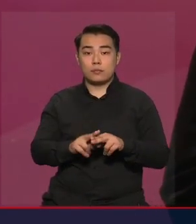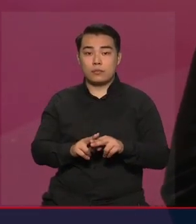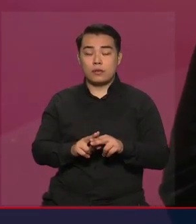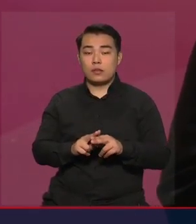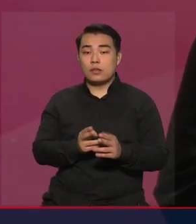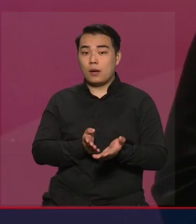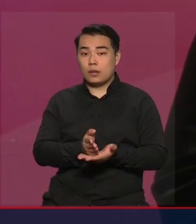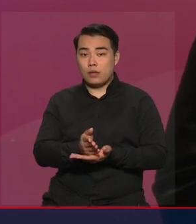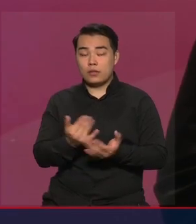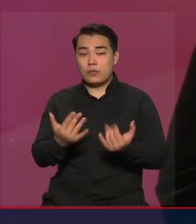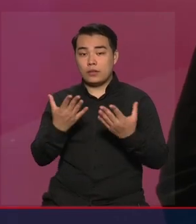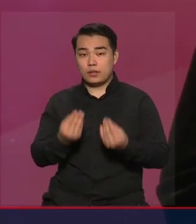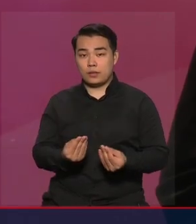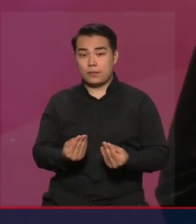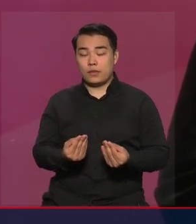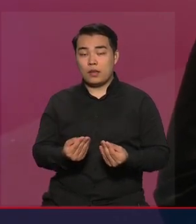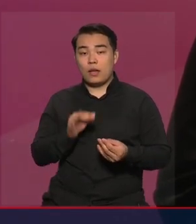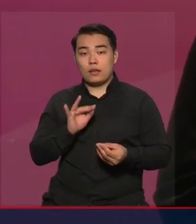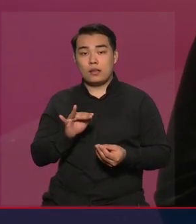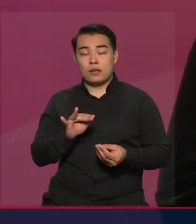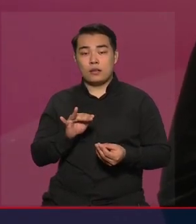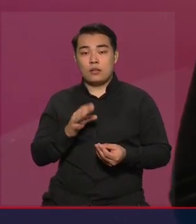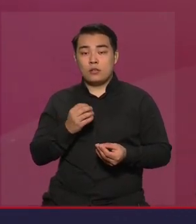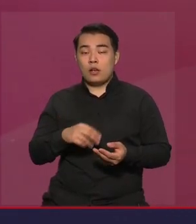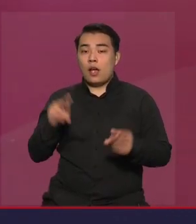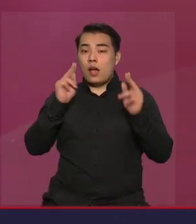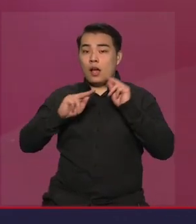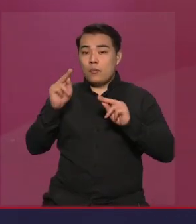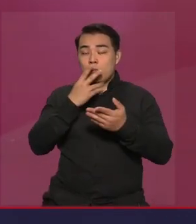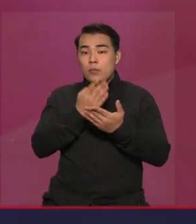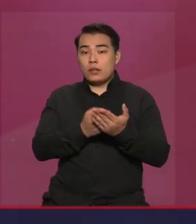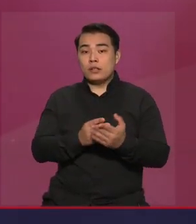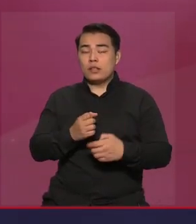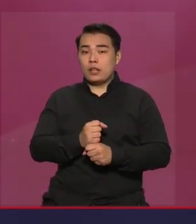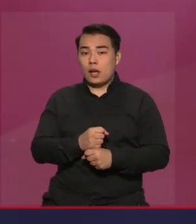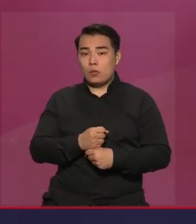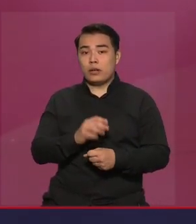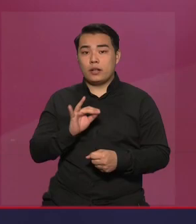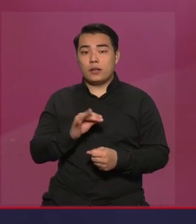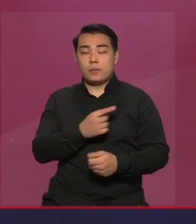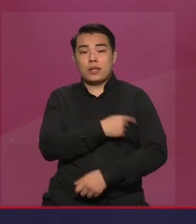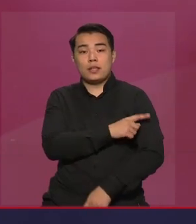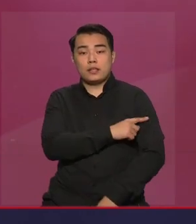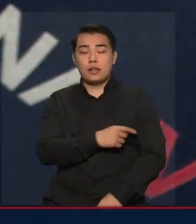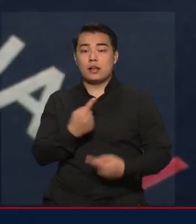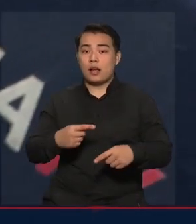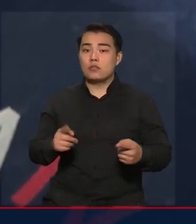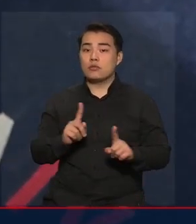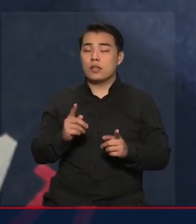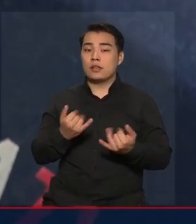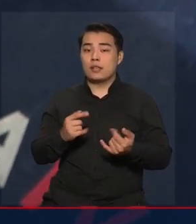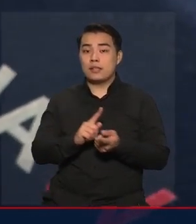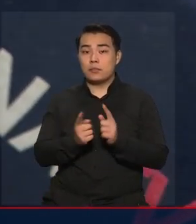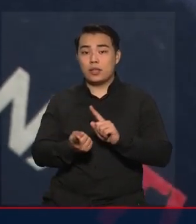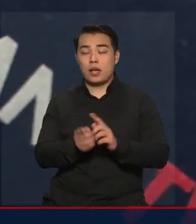данном контексте на сегодняшний день. Потом в сфере образования, в сфере науки, в сфере медицины, какие есть изменения, мы